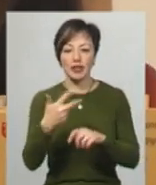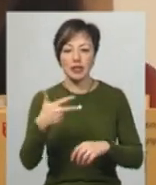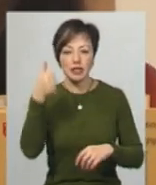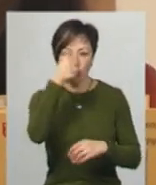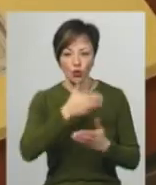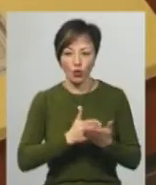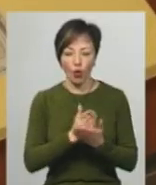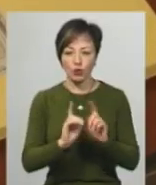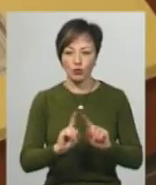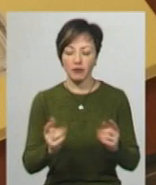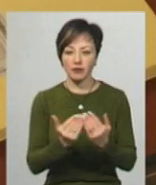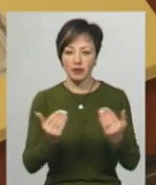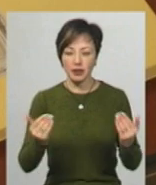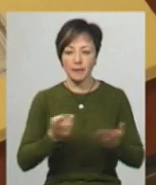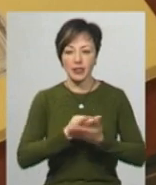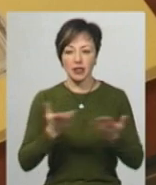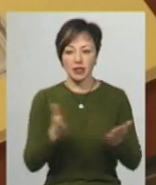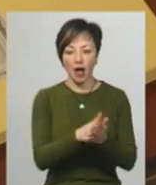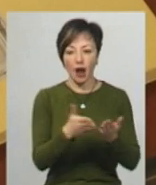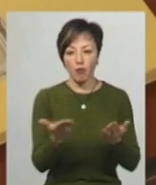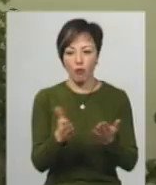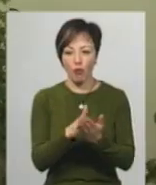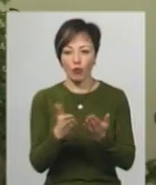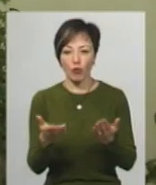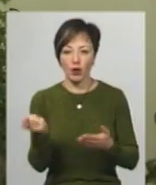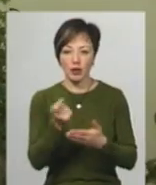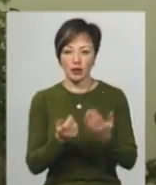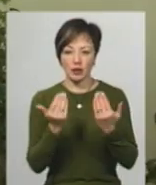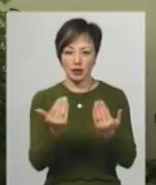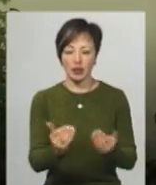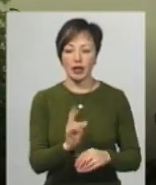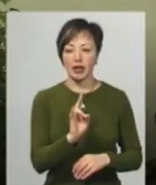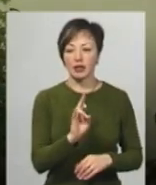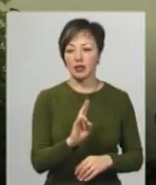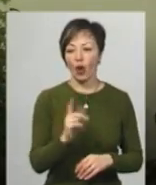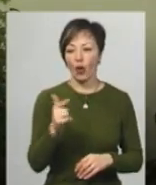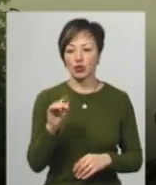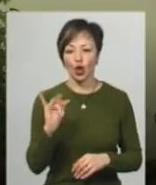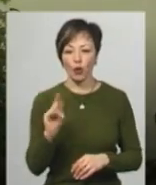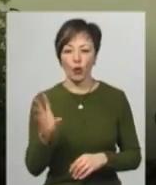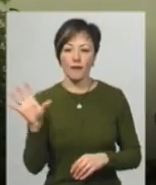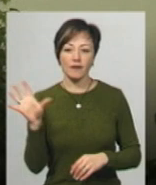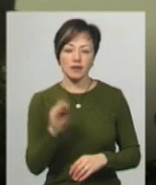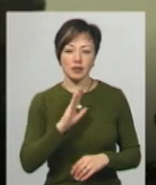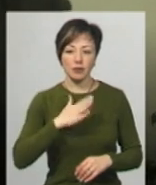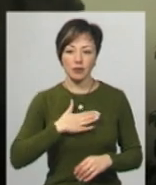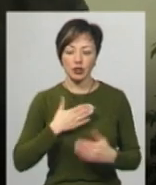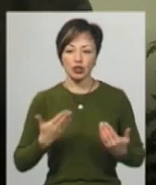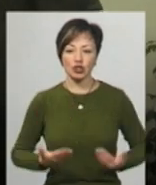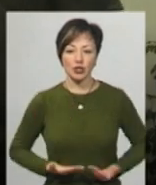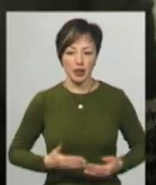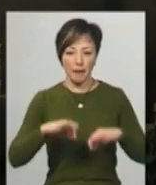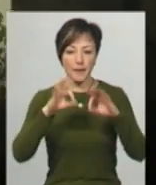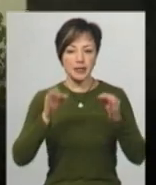Особливість представленої експозиції – презентація альбому полотен Ніни Гончарук. Протягом всього життя, свого оцього